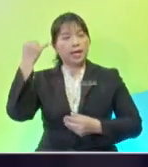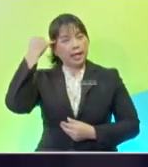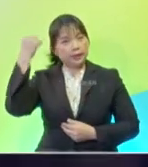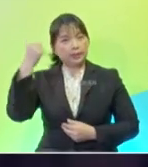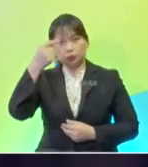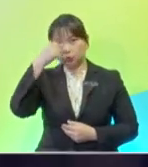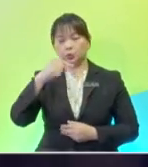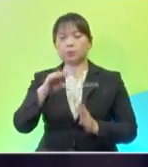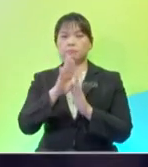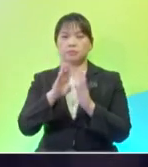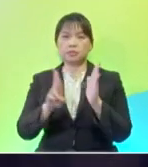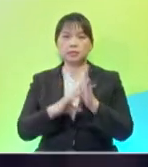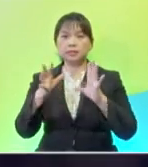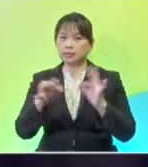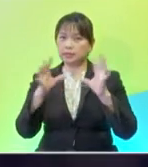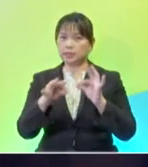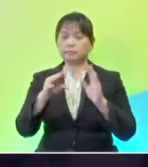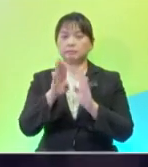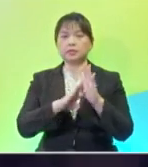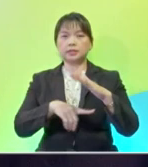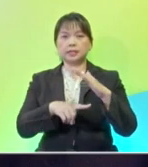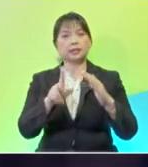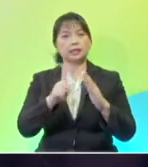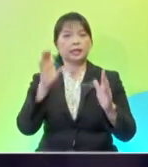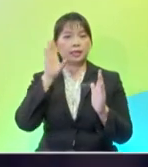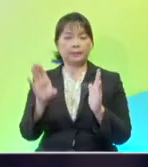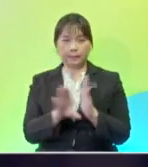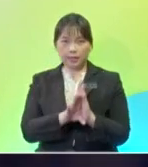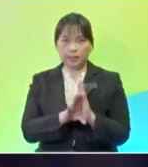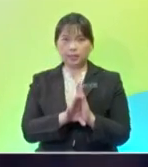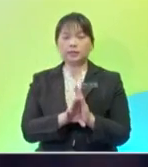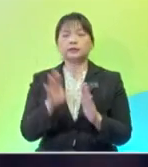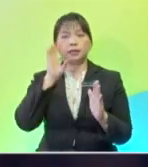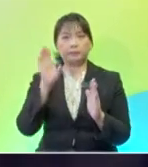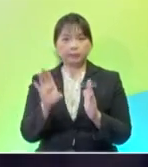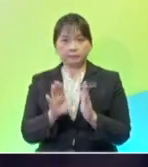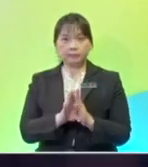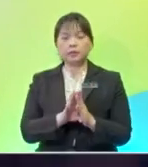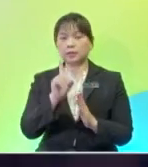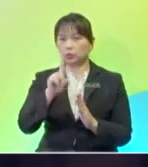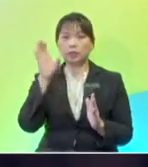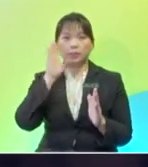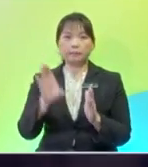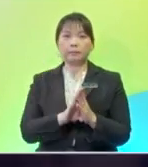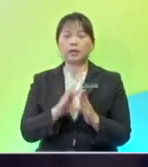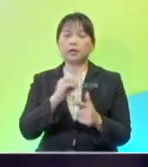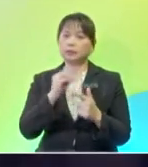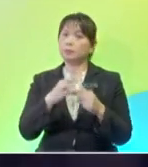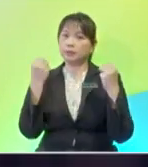bercerita berdasarkan gambar sama adik gambar besiri ataupun satu gambar